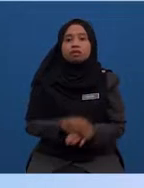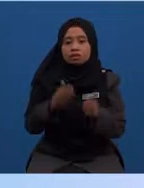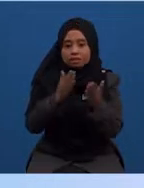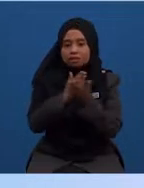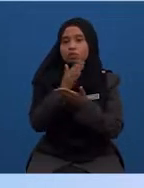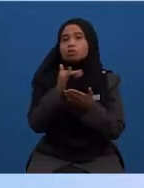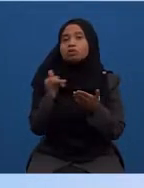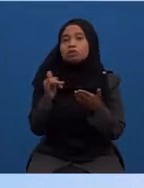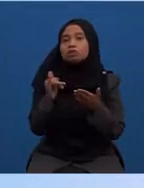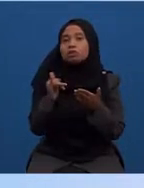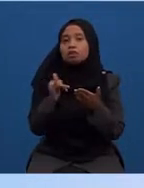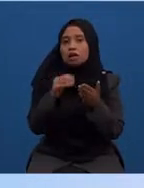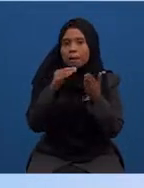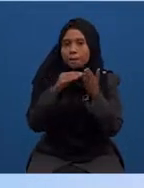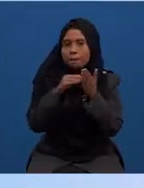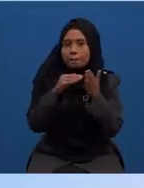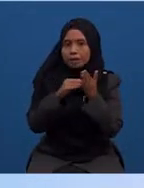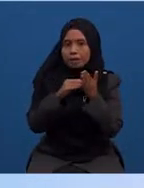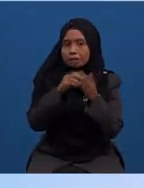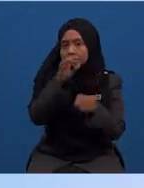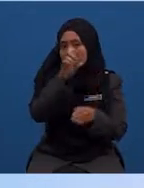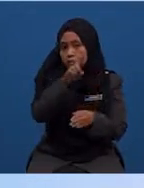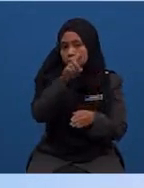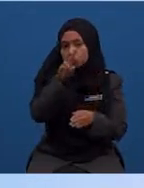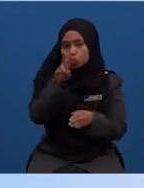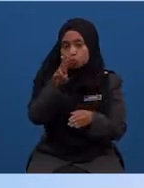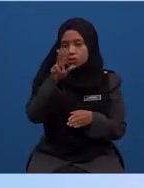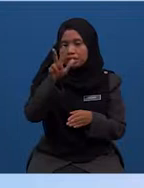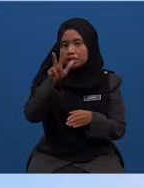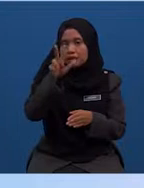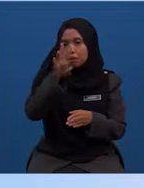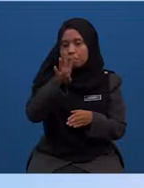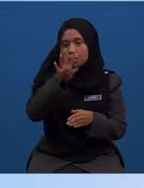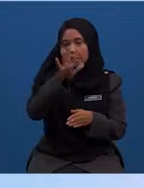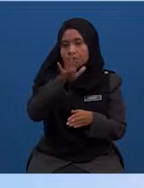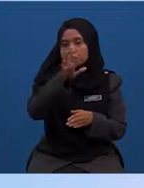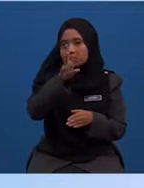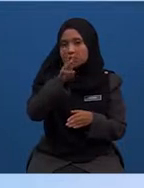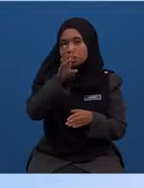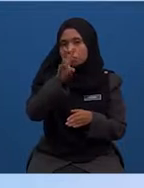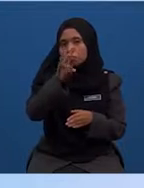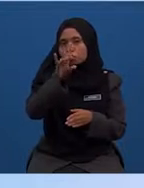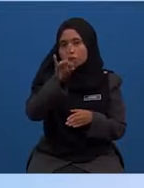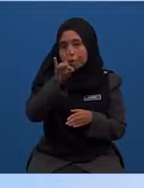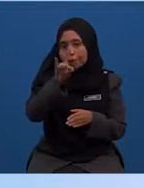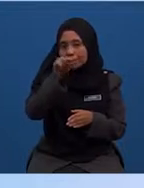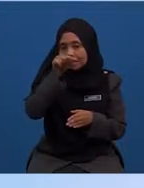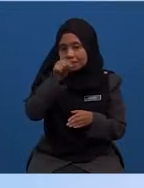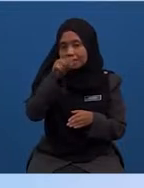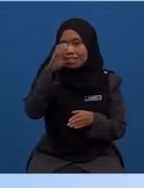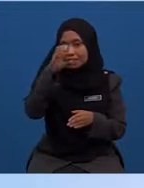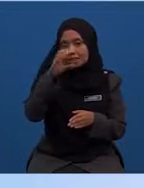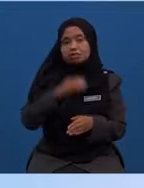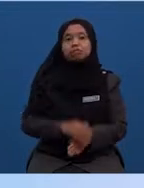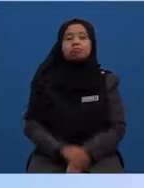Okey, seterusnya, bilang 8 petak ke bawah dan tandakan